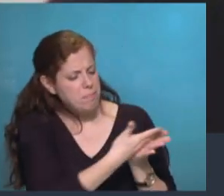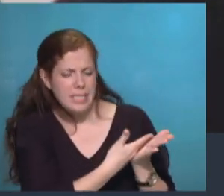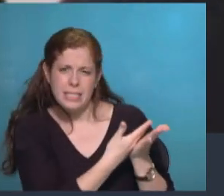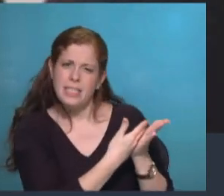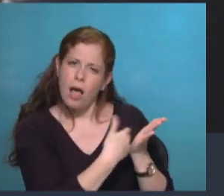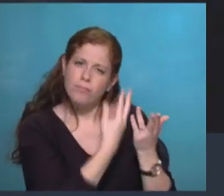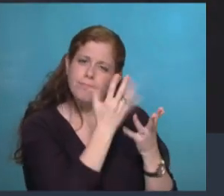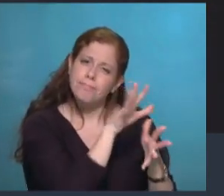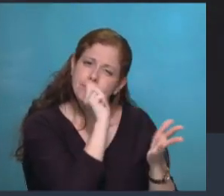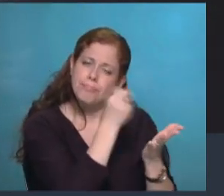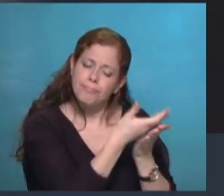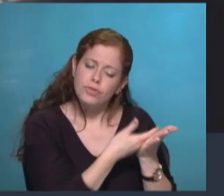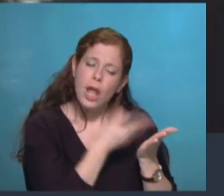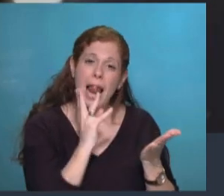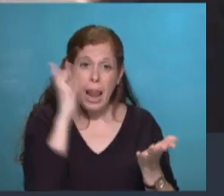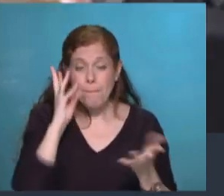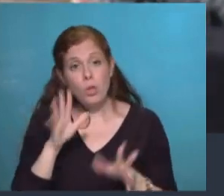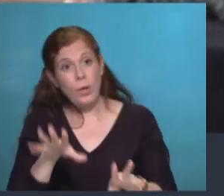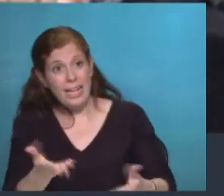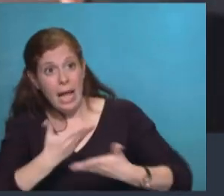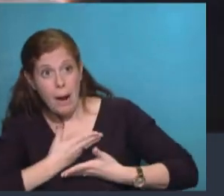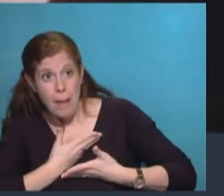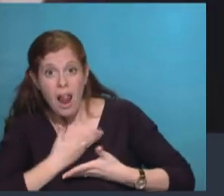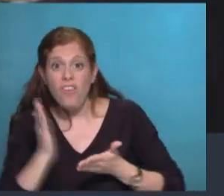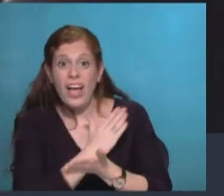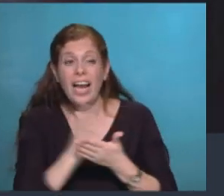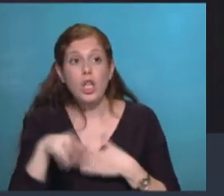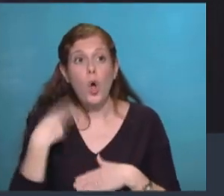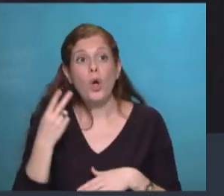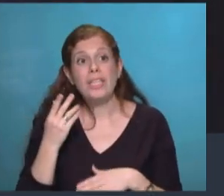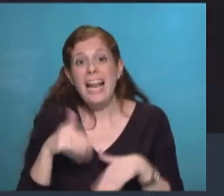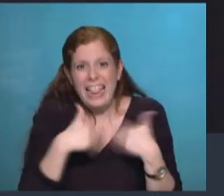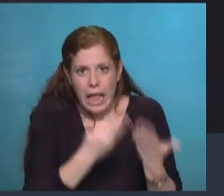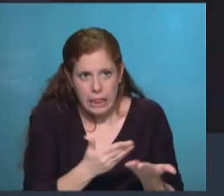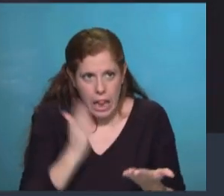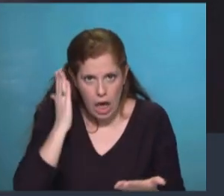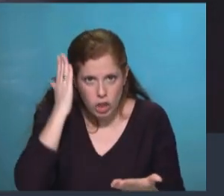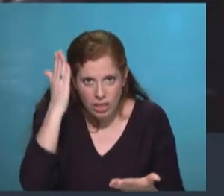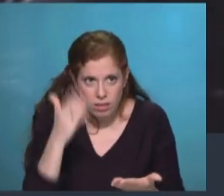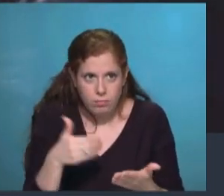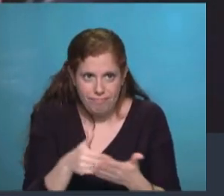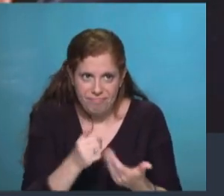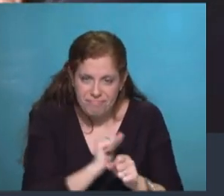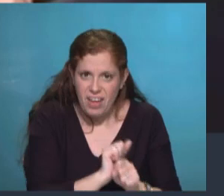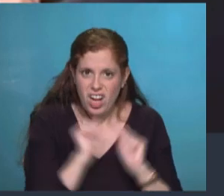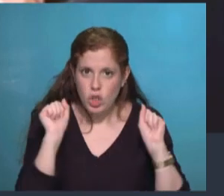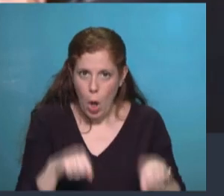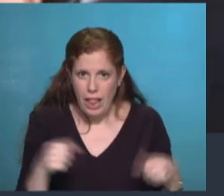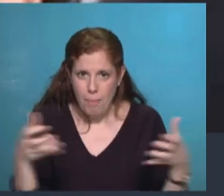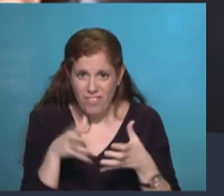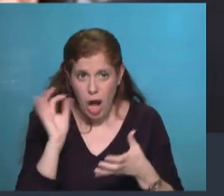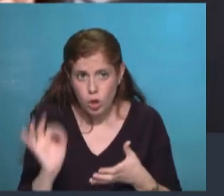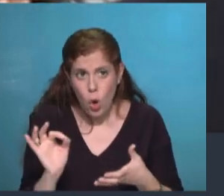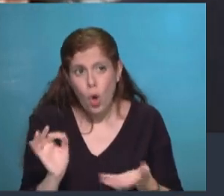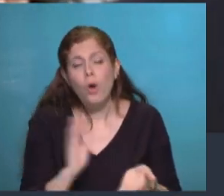לפיד, והחליט להיות יש עתיד, נתת ליש עתיד לגדול ולשלוט על המפלגה שלו,